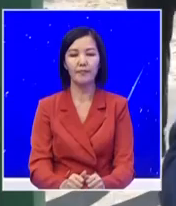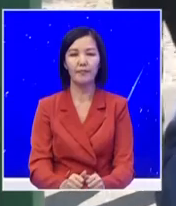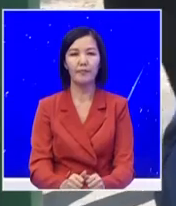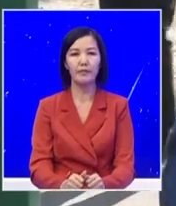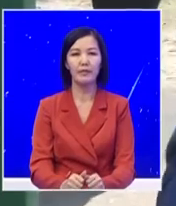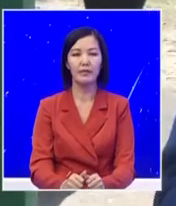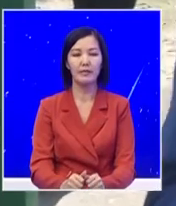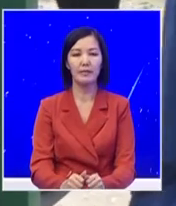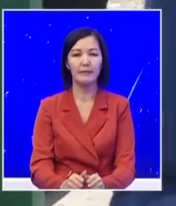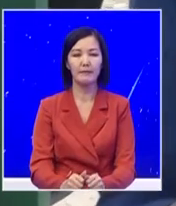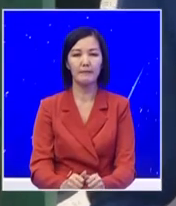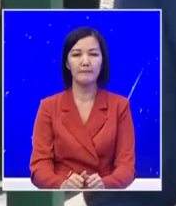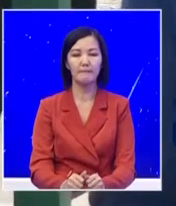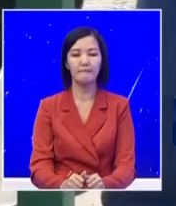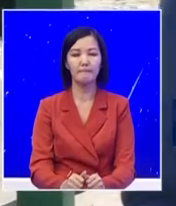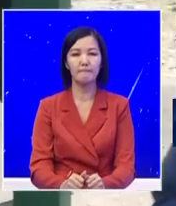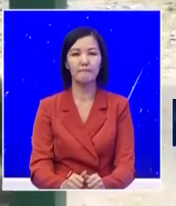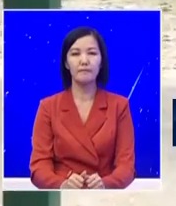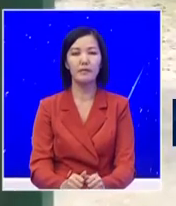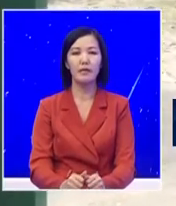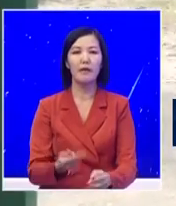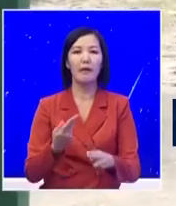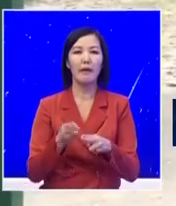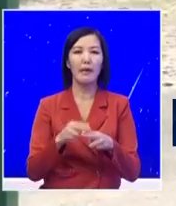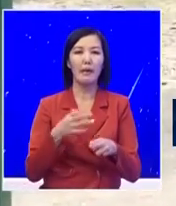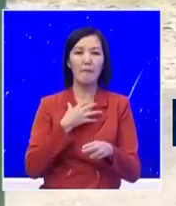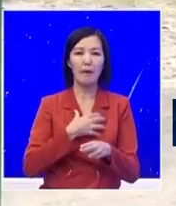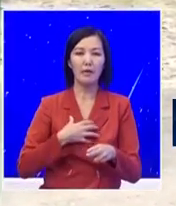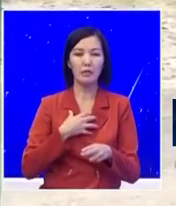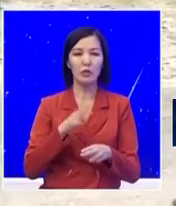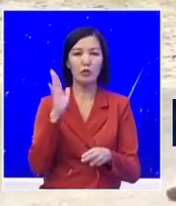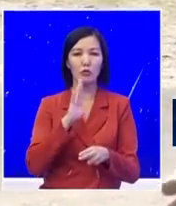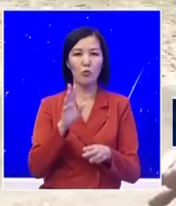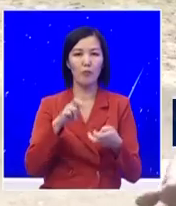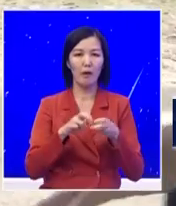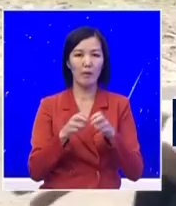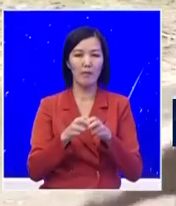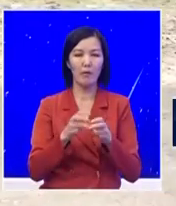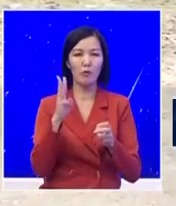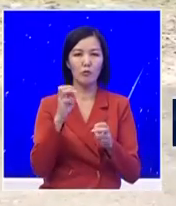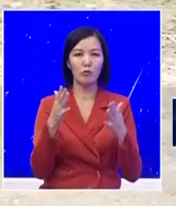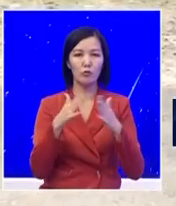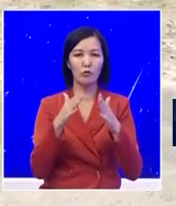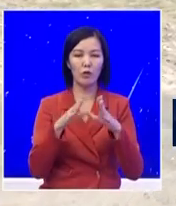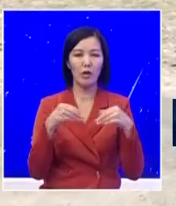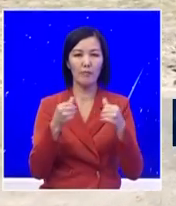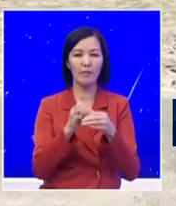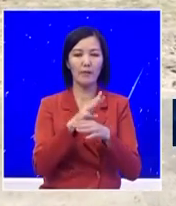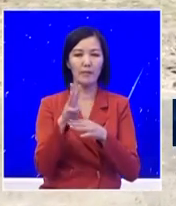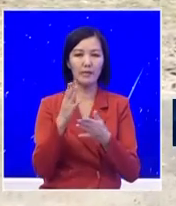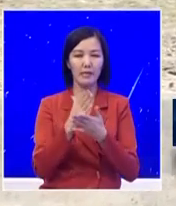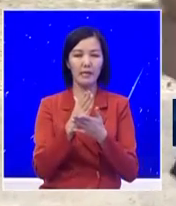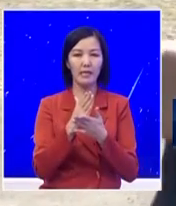был водопровод, он проект переходящий был. Ең маңыздысы бізде су құбыры болған. Қазір бұл жүйе 100-ден аса үйді қамтамасыз етеді. Біз жақында